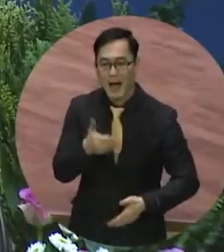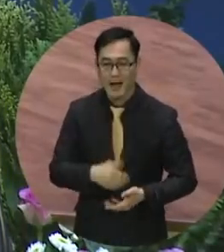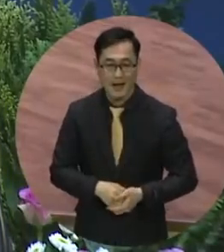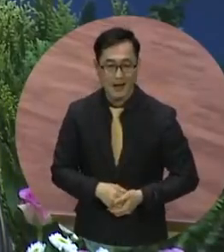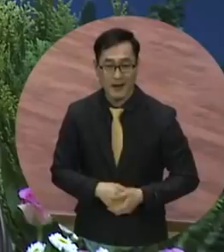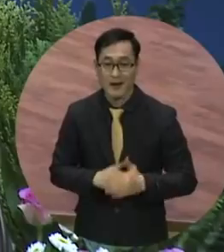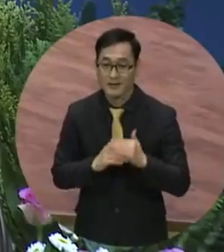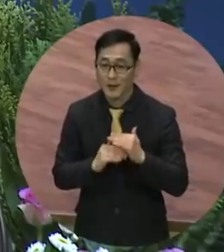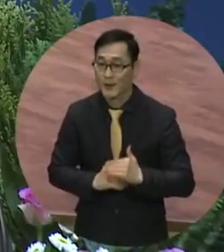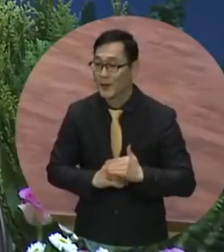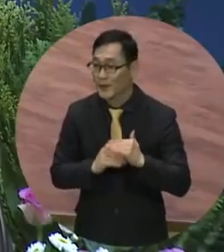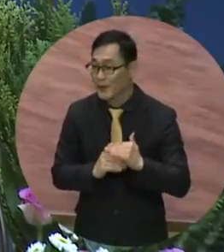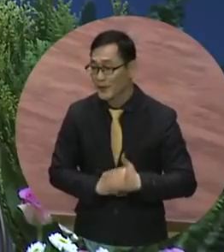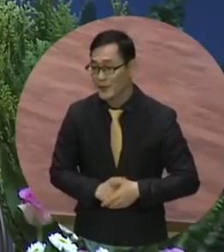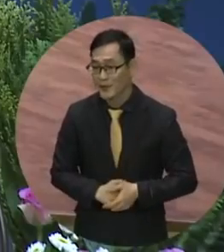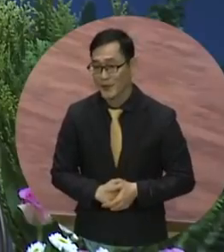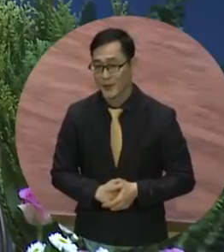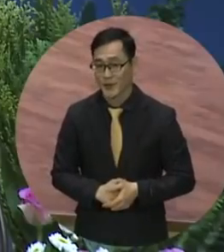창조자다.